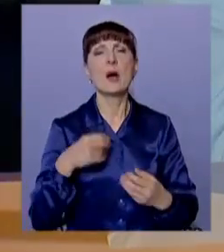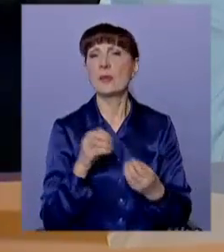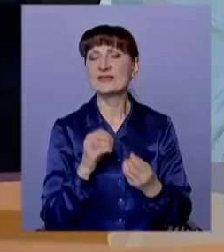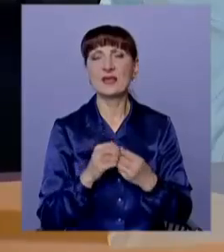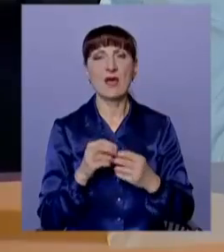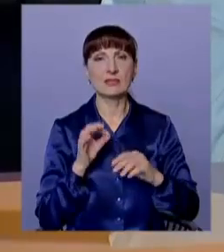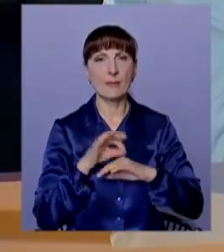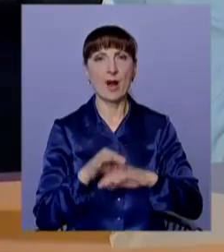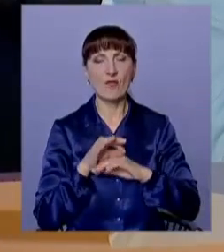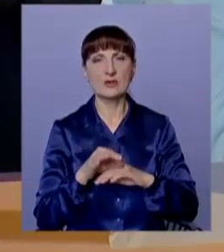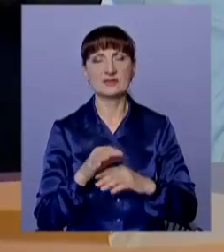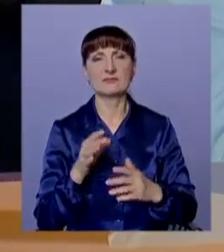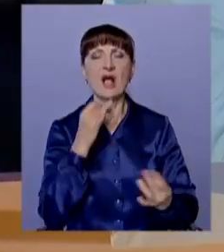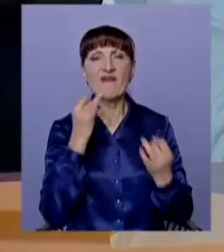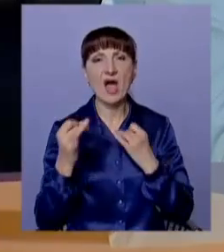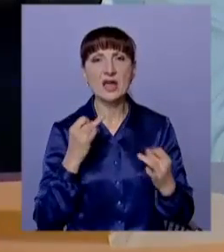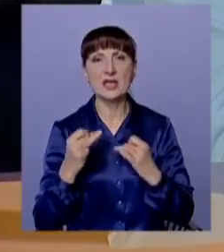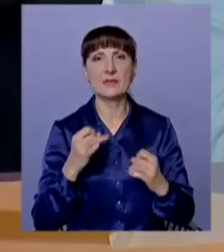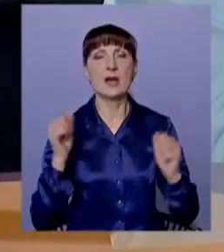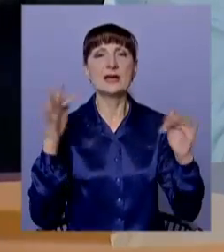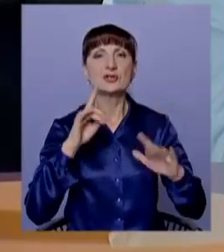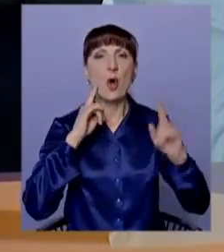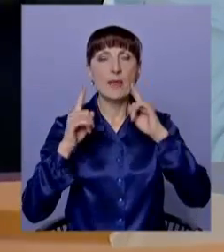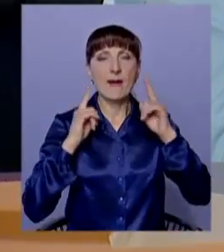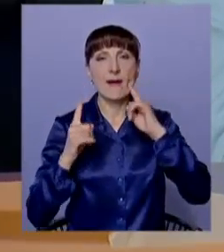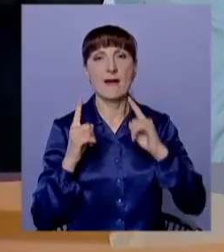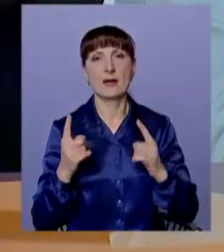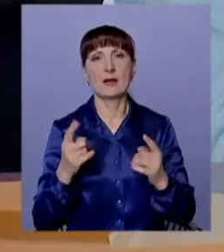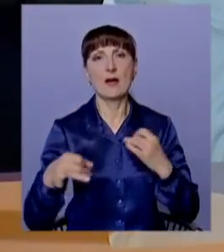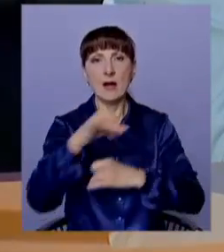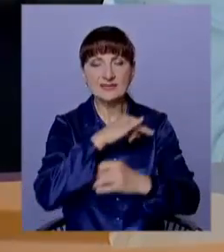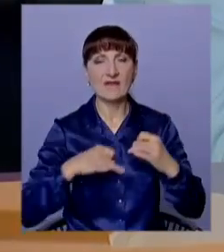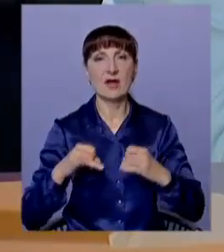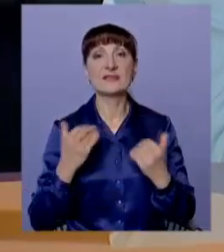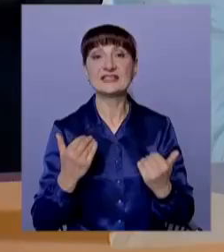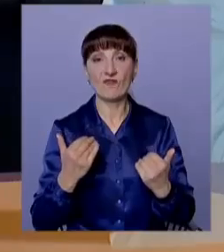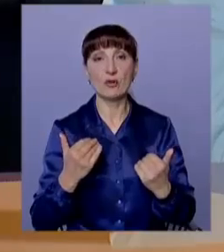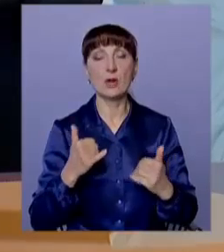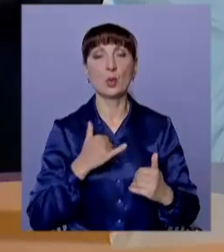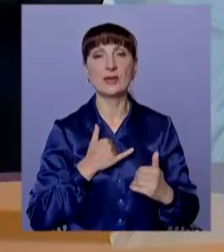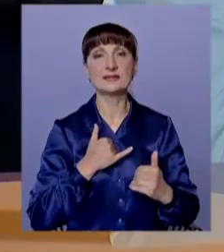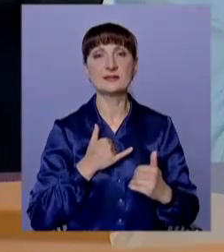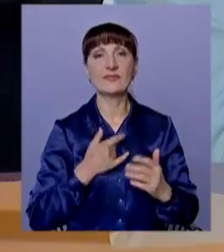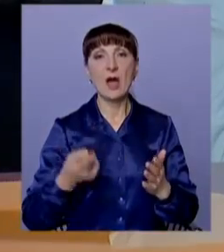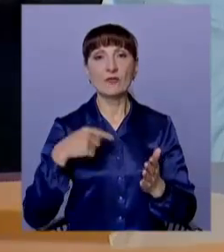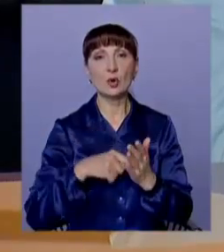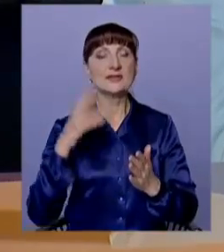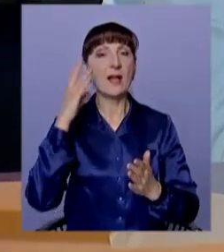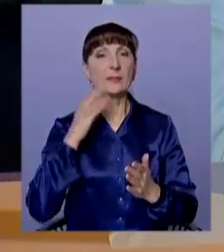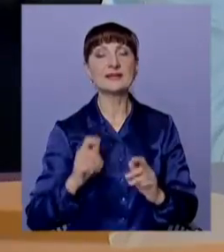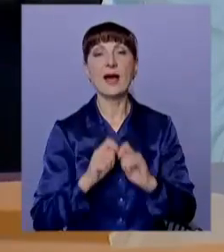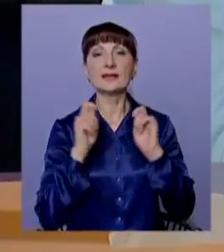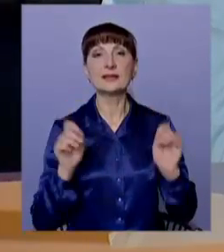Проводим часто брифинги, пресс-конференции, на совещаниях говорим. Вот сегодня только у нас, кстати, вот в городе Алматы